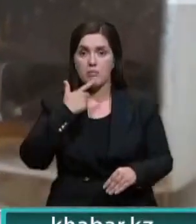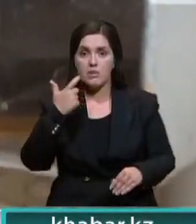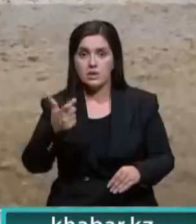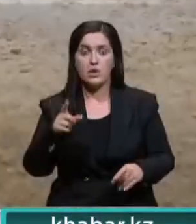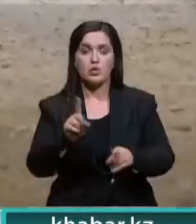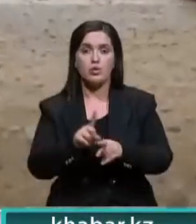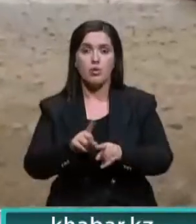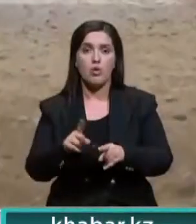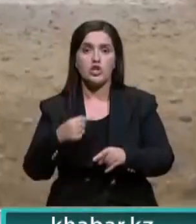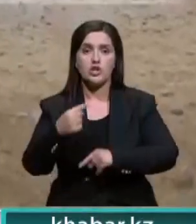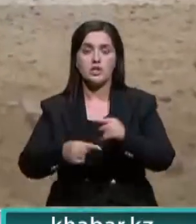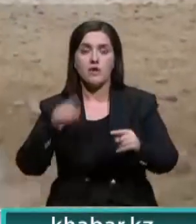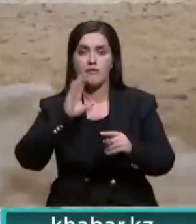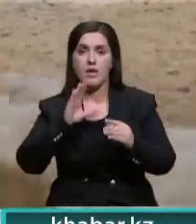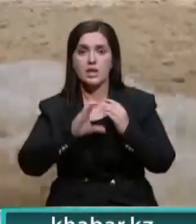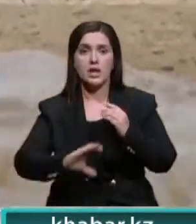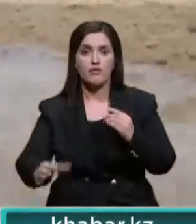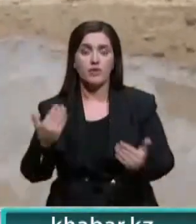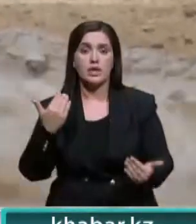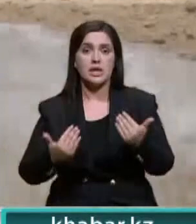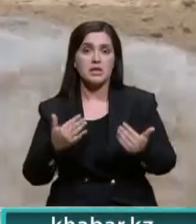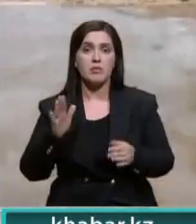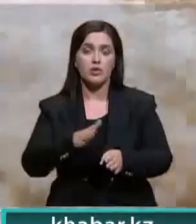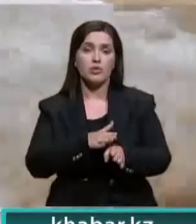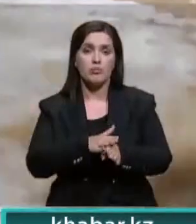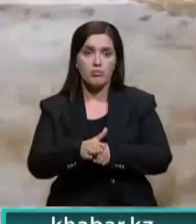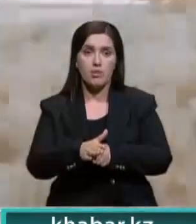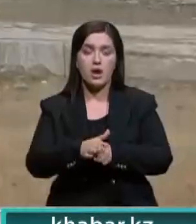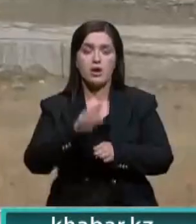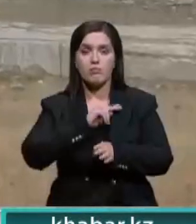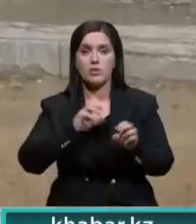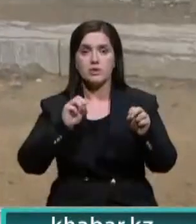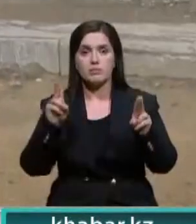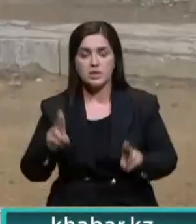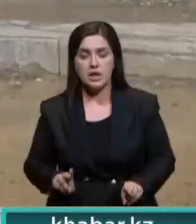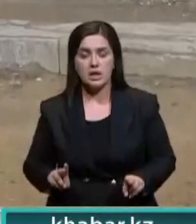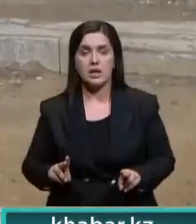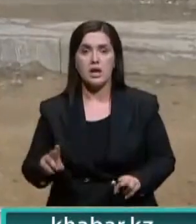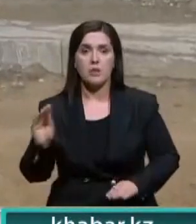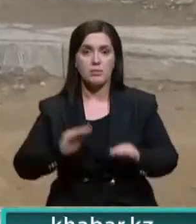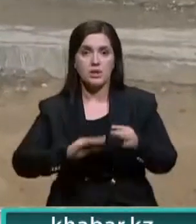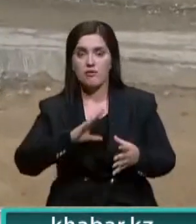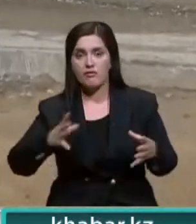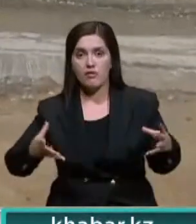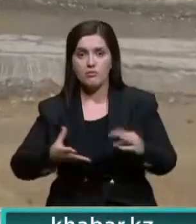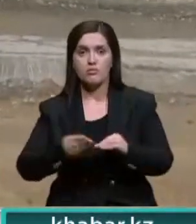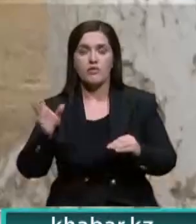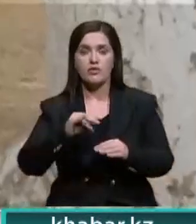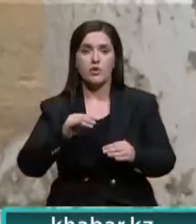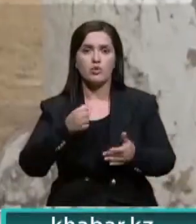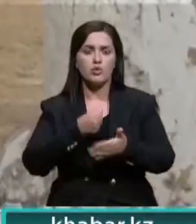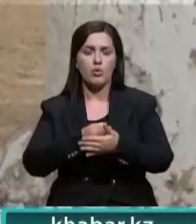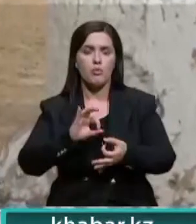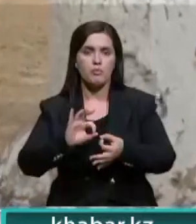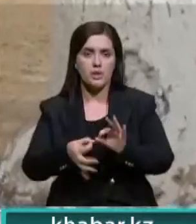аварийный слив через водоотвод. Если бочки переполнятся, сработает специальный механизм. В общем, все продумано до